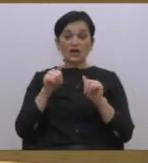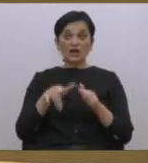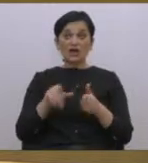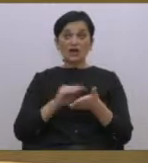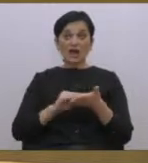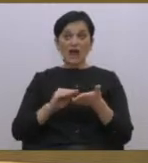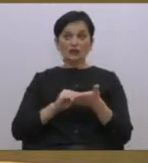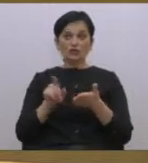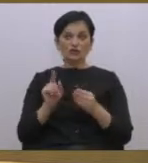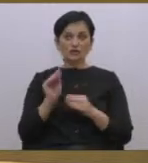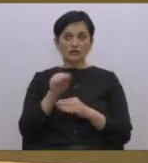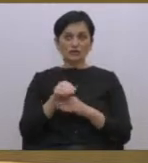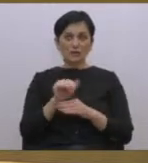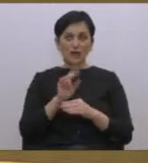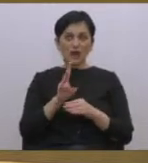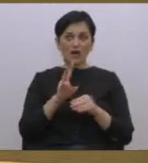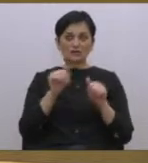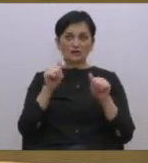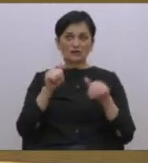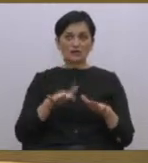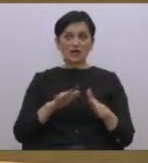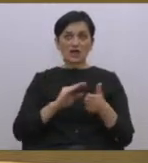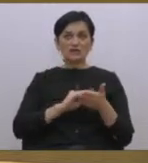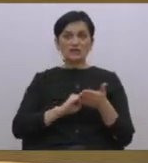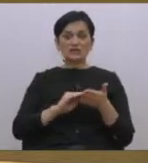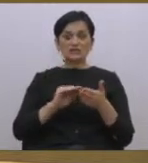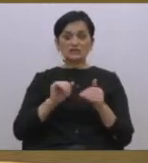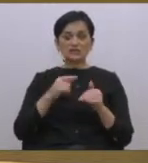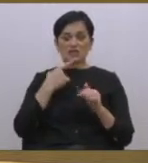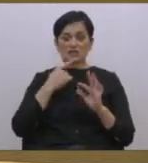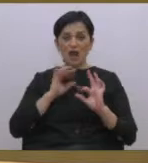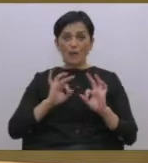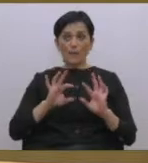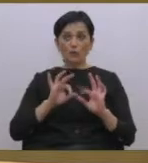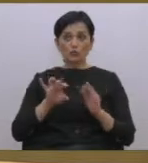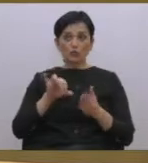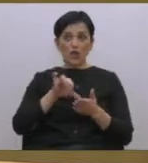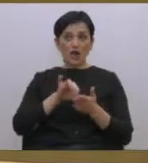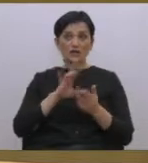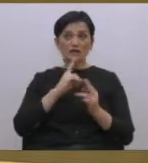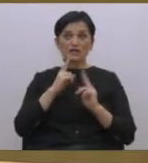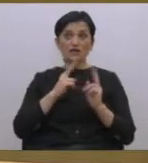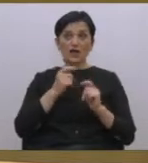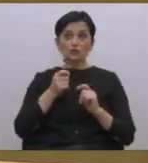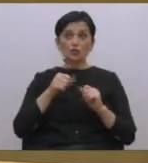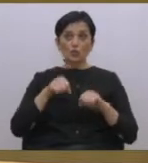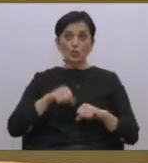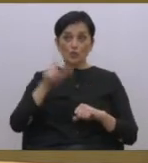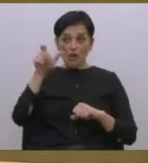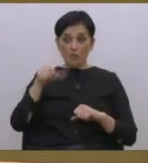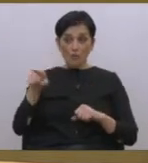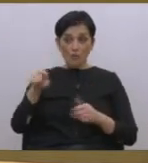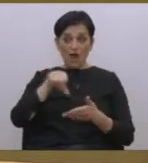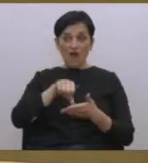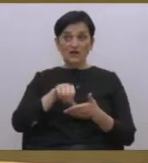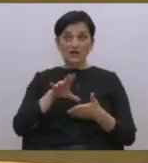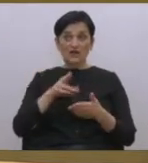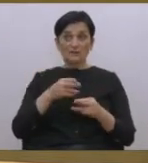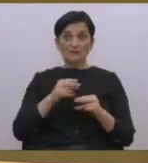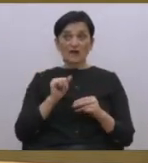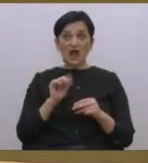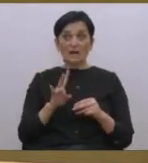აქრო დაემატოს ან გადაწყვეტილების სარეზოლუციო ნაწილის გამოცხადებას არ ესწრება გასაჩივრების უფლების მქონე პირი აი ეს რომ დაემატოს